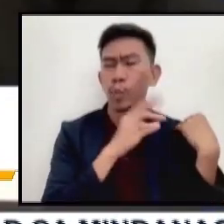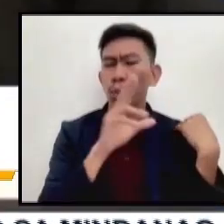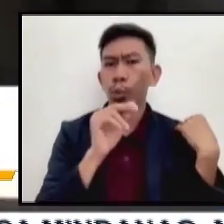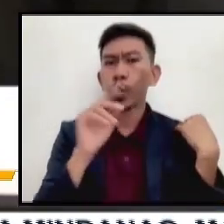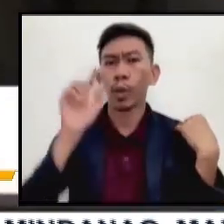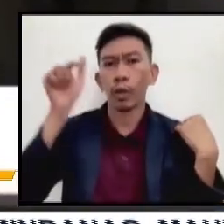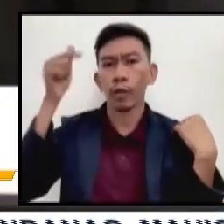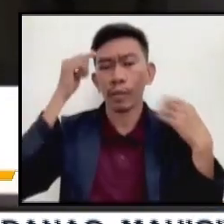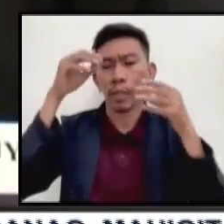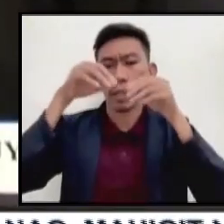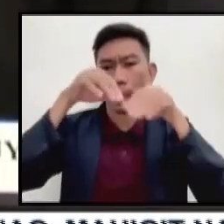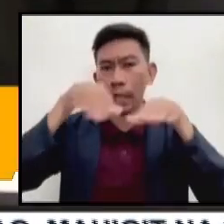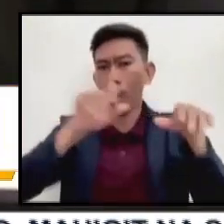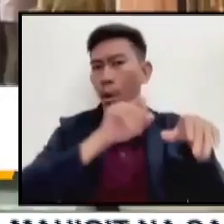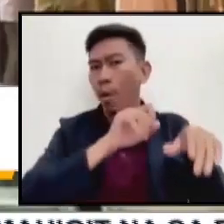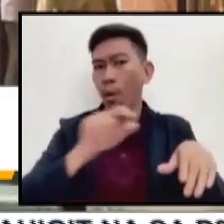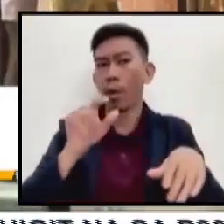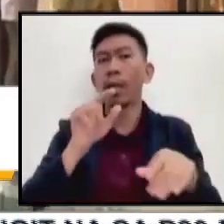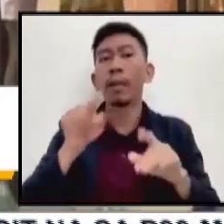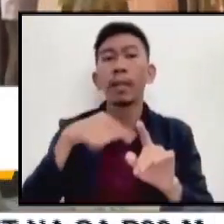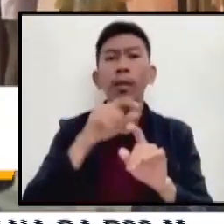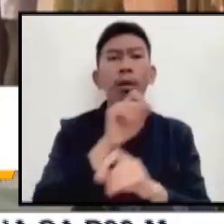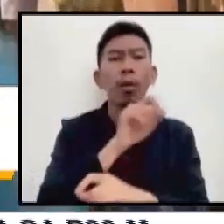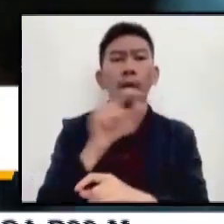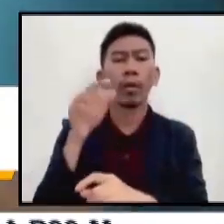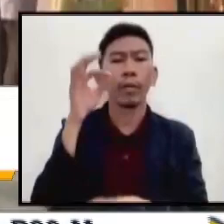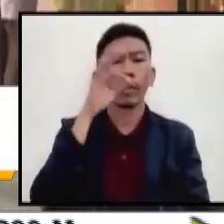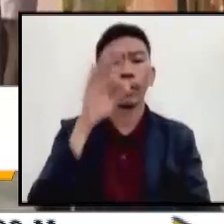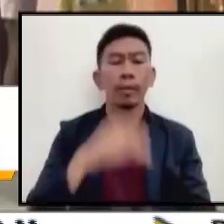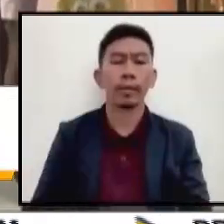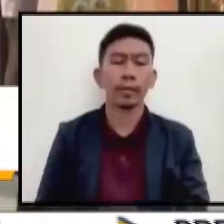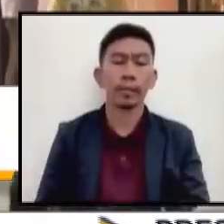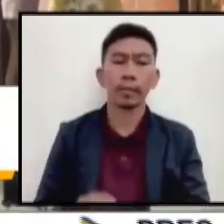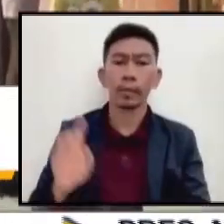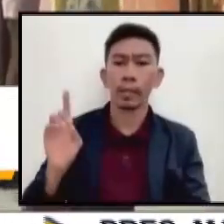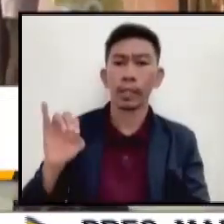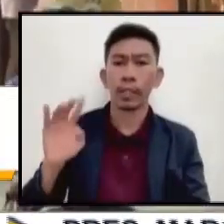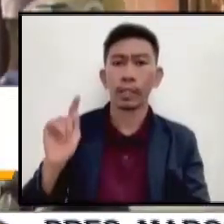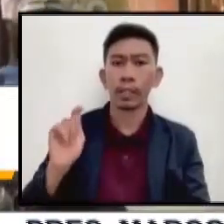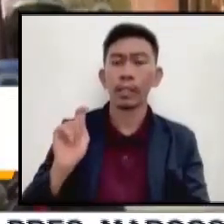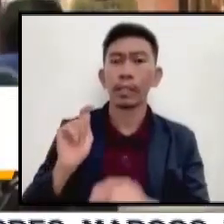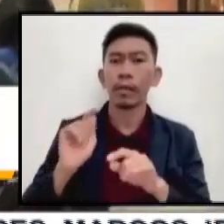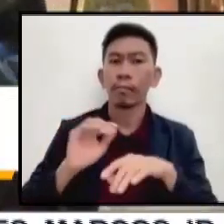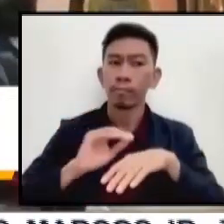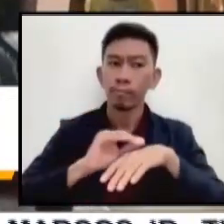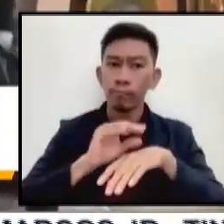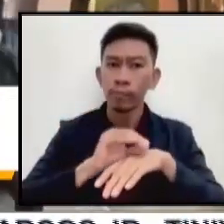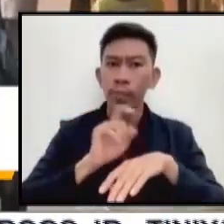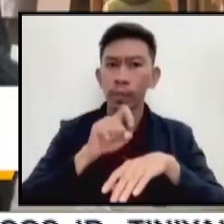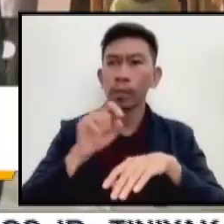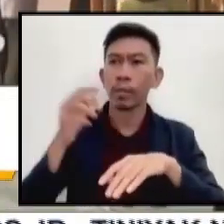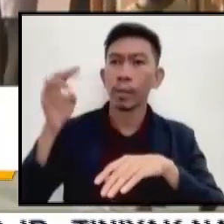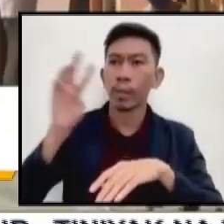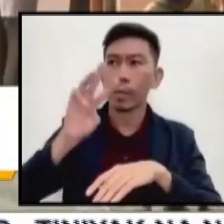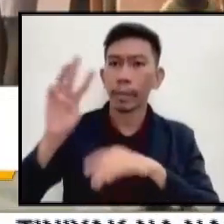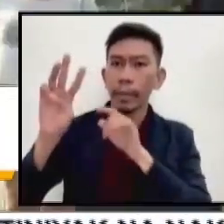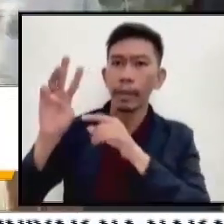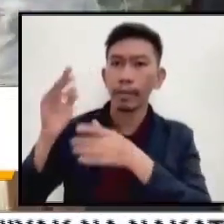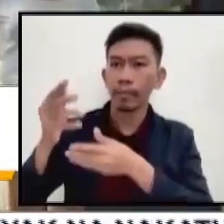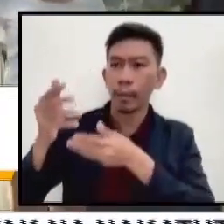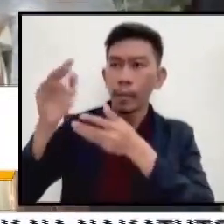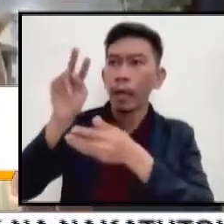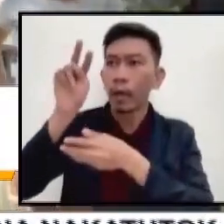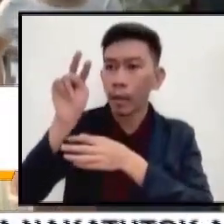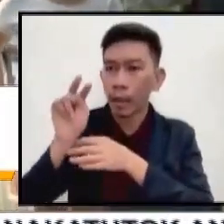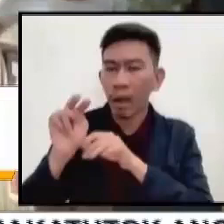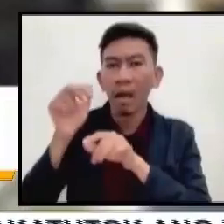Pinayuhan ng kalihimang publiko na bisitahin ang online platforms ng DICT para maging maalam sa mga makabagong paraan sa pag-iwas